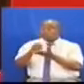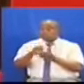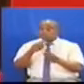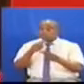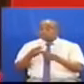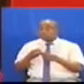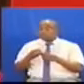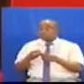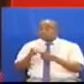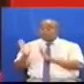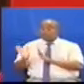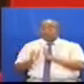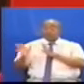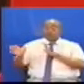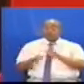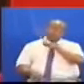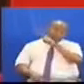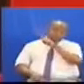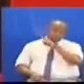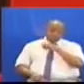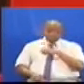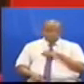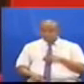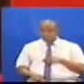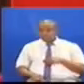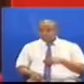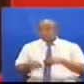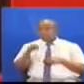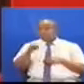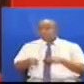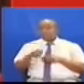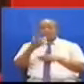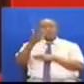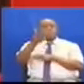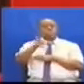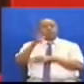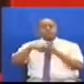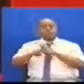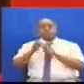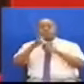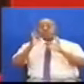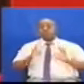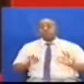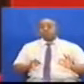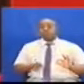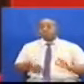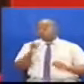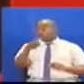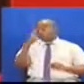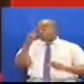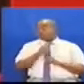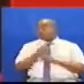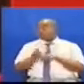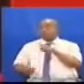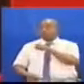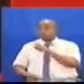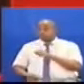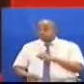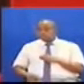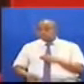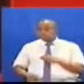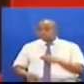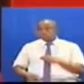ofisi yake na dadangu Kijaji. Leo hii maji yanakuja na kwenda Tabora, watu wanaona kazi inaofanyika. Na sio mradi huo